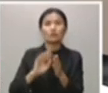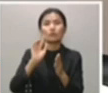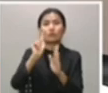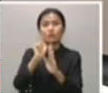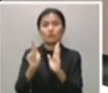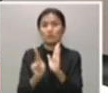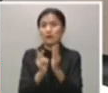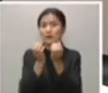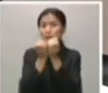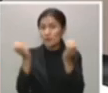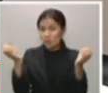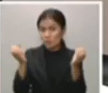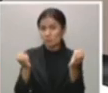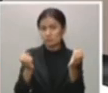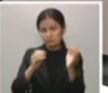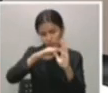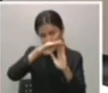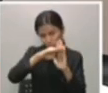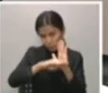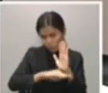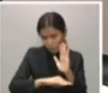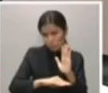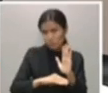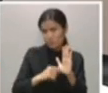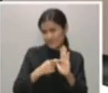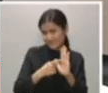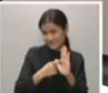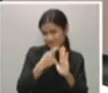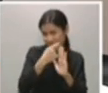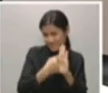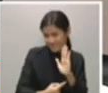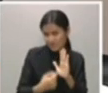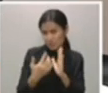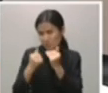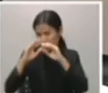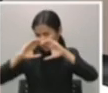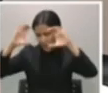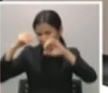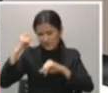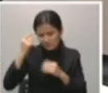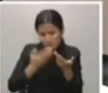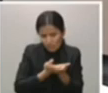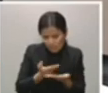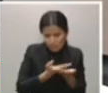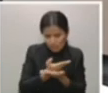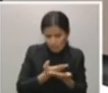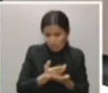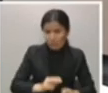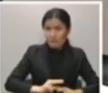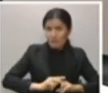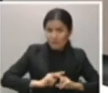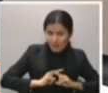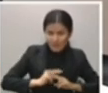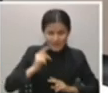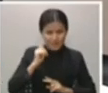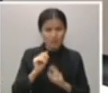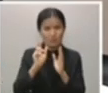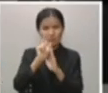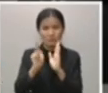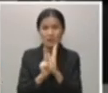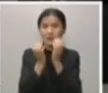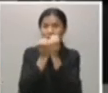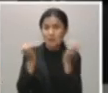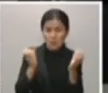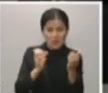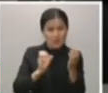ซึ่งมีการพูดกันในหมู่พวกท่านพวกรัฐบาลทั้งหลายว่าเป็นรัฐธรรมนูญที่ร่างมาเพื่อพวก